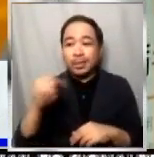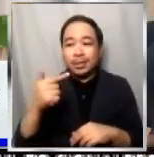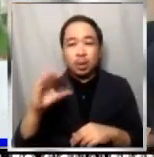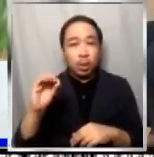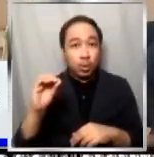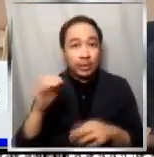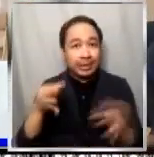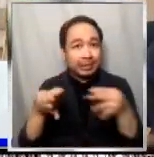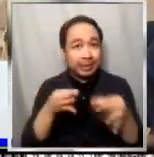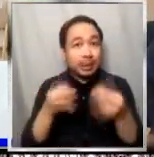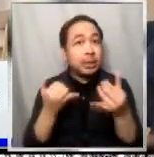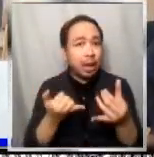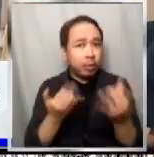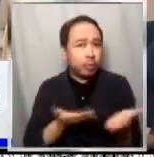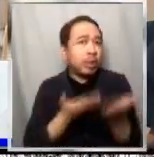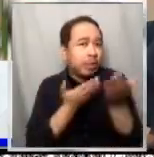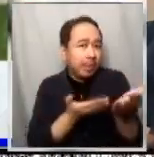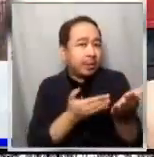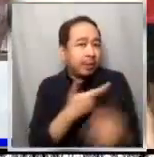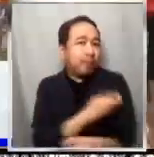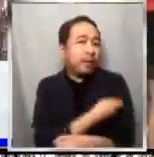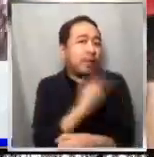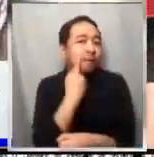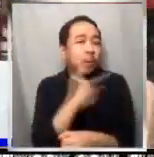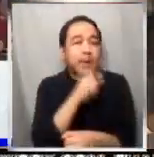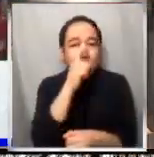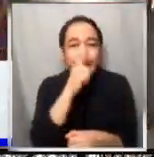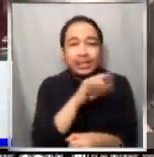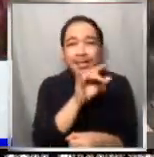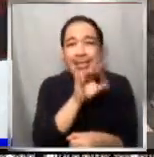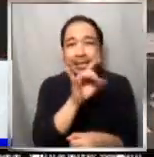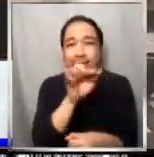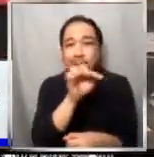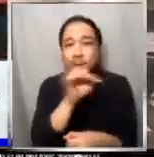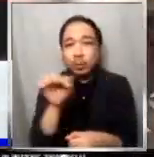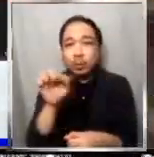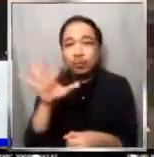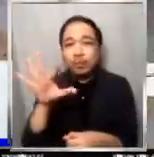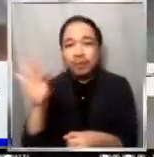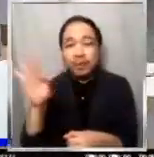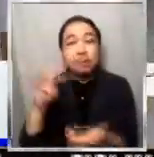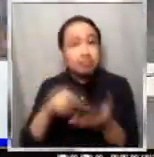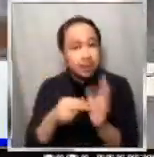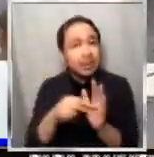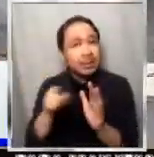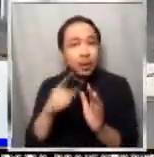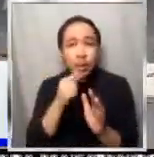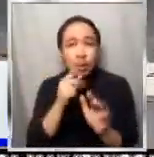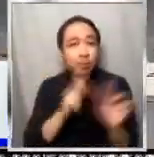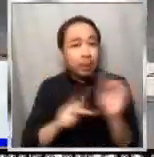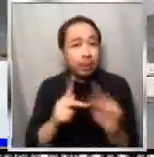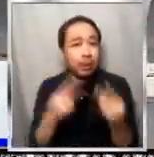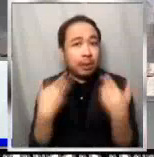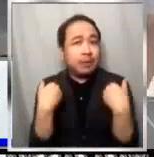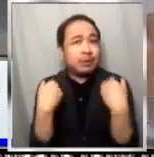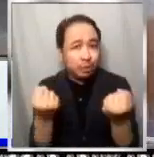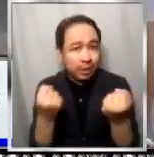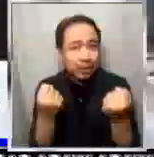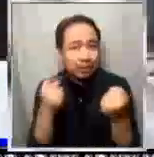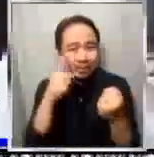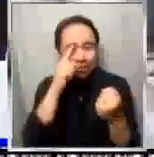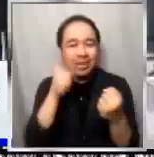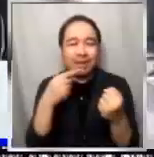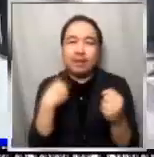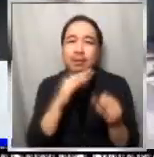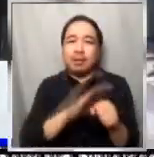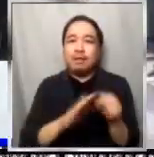bakuna sa edad 18 to 59 na clinically healthy individuals dahil ito lang ang may data na nagpapakita